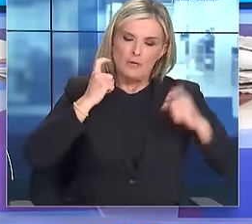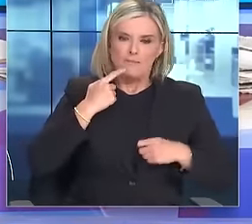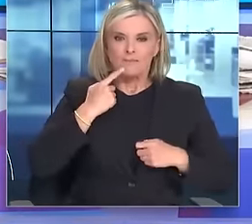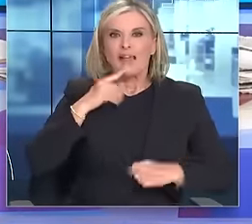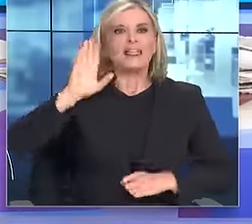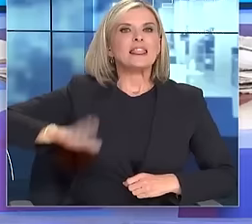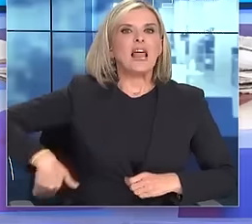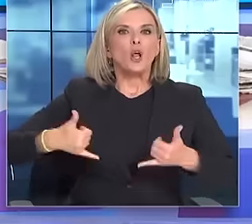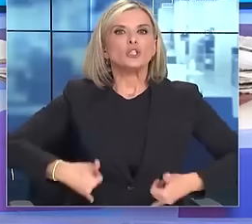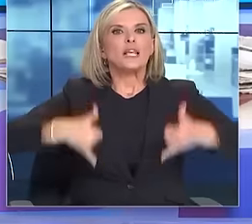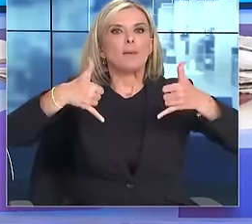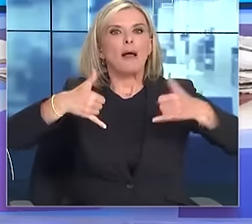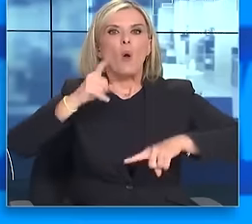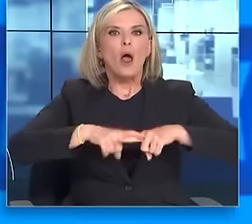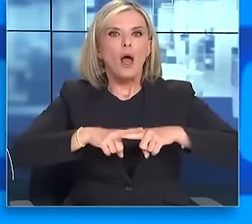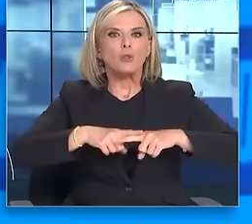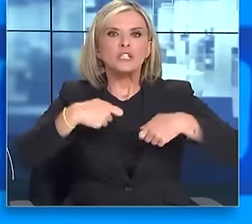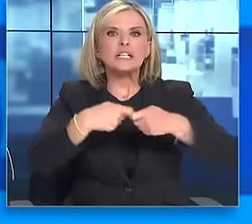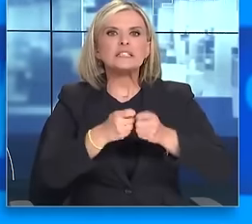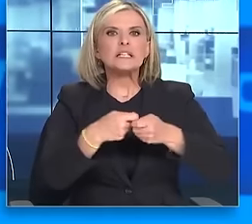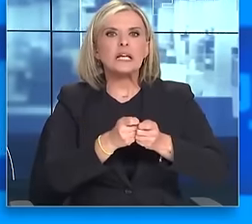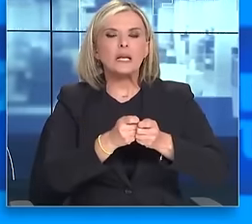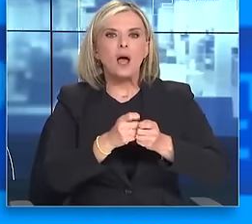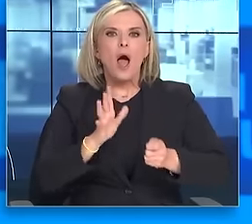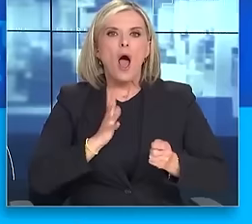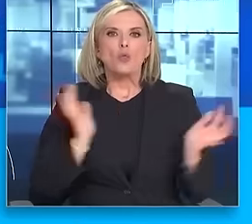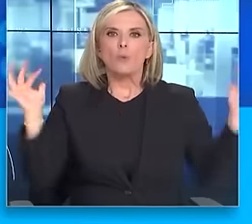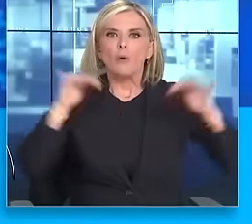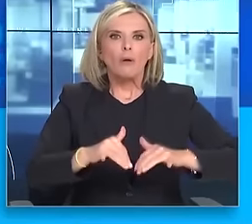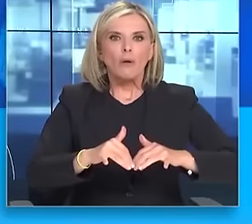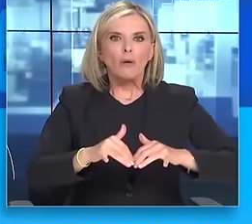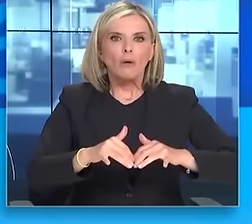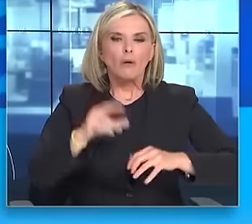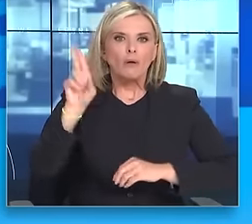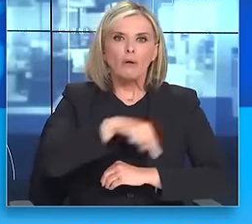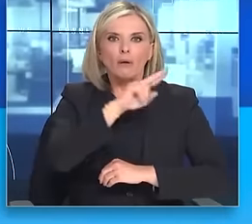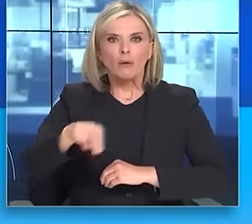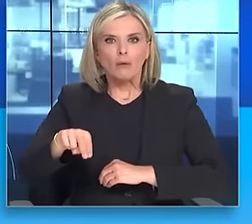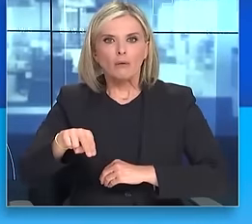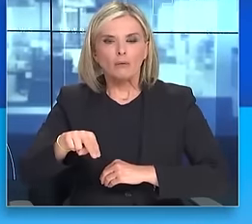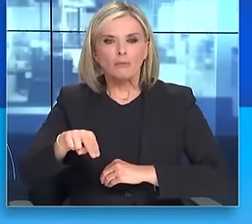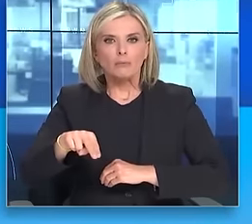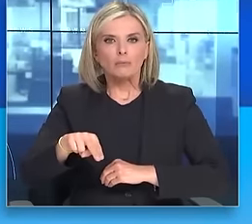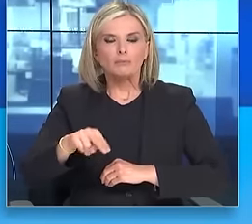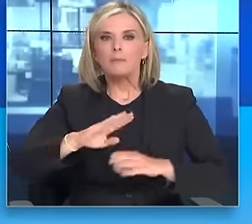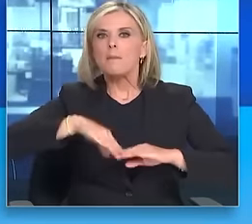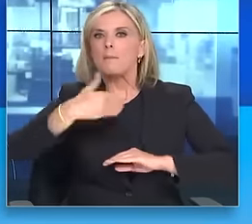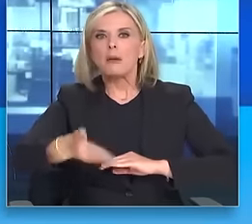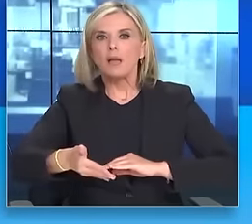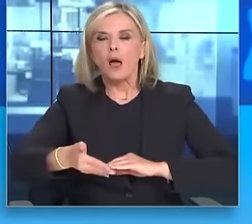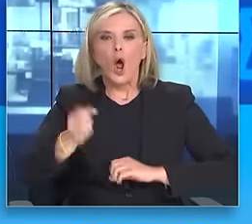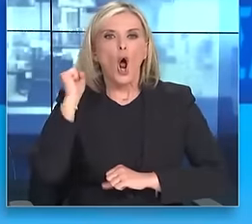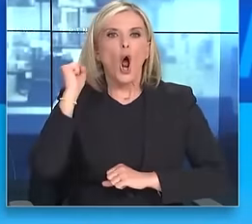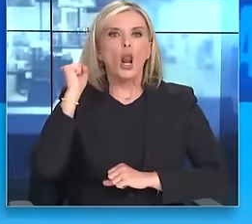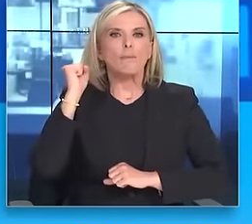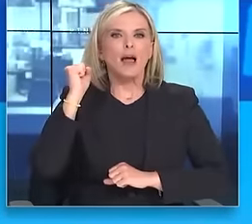κυπέλλου Ελλάδος. Θα γίνει χωρίς κόσμο. Έχουμε τον τελικό του Conference, θα παίξει και ο Ολυμπιακός στη Φιωρεντίνα και τα μέτρα ασφαλείας